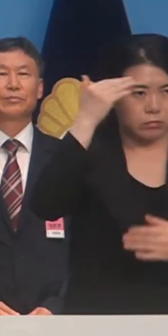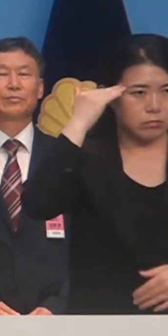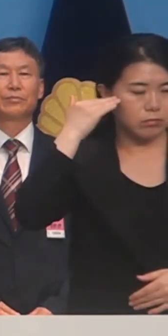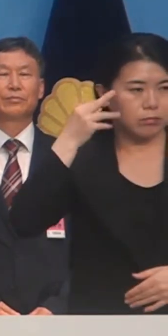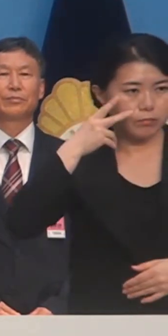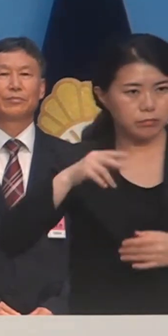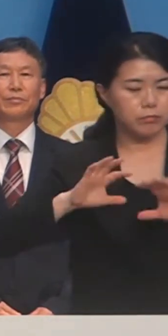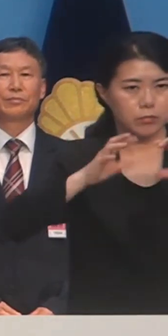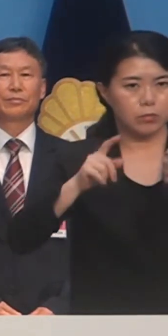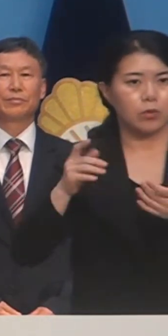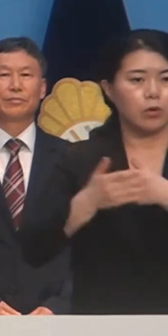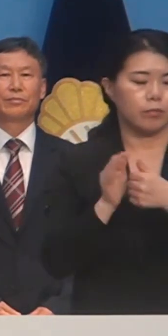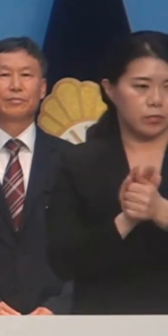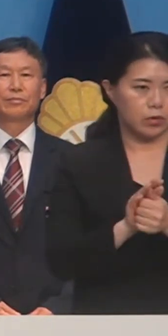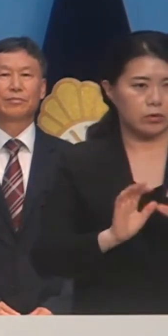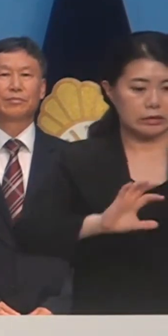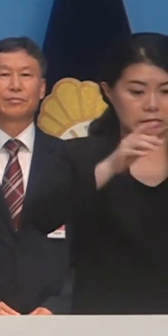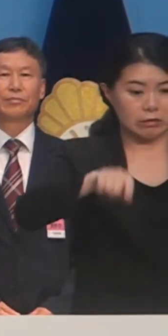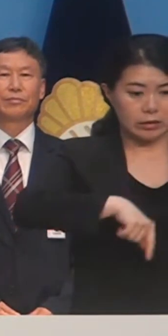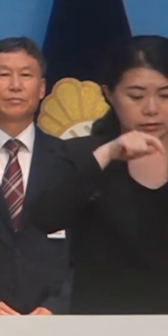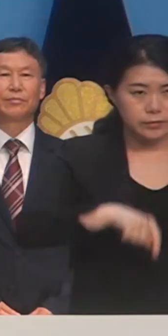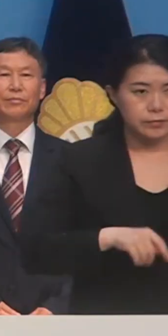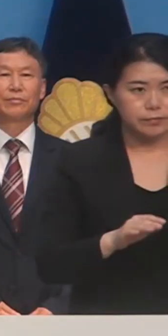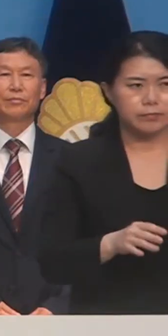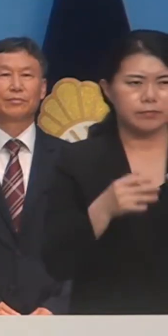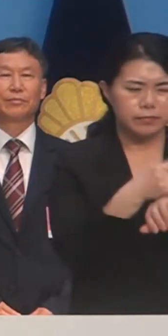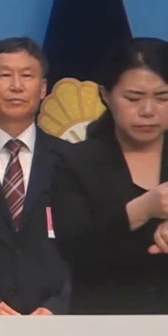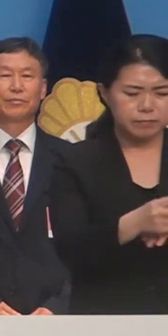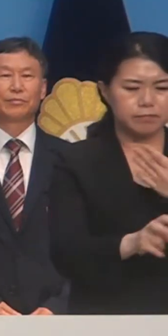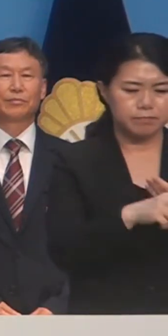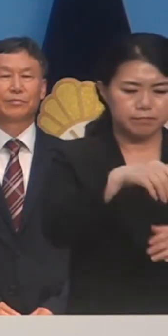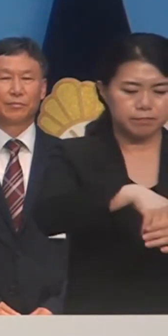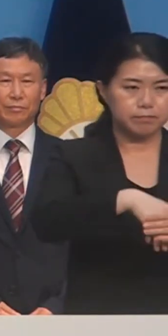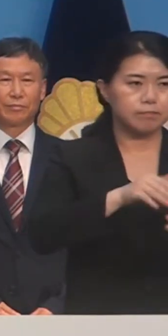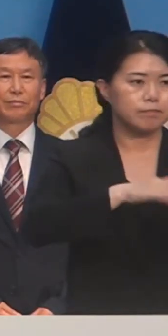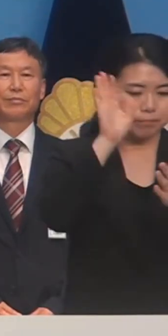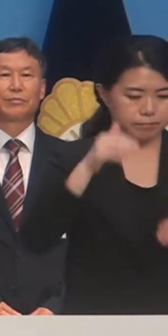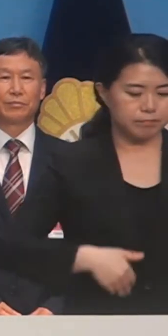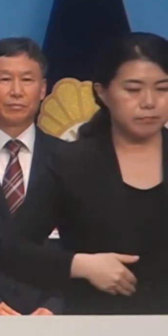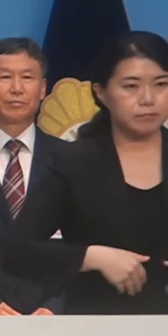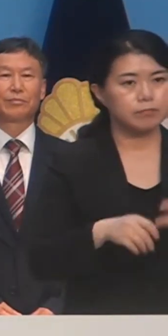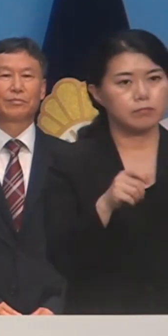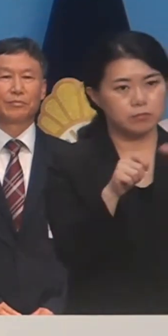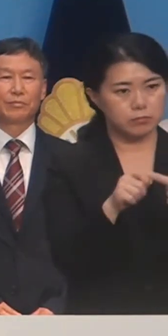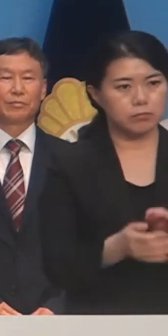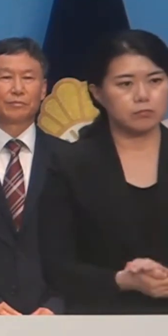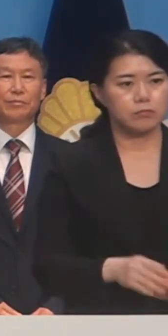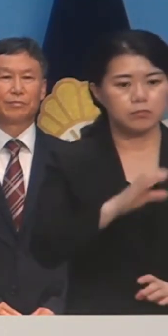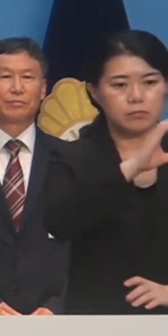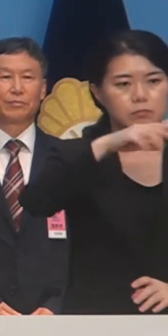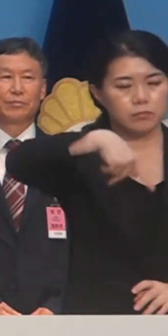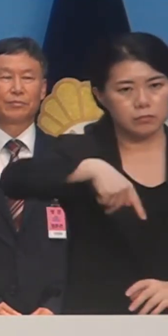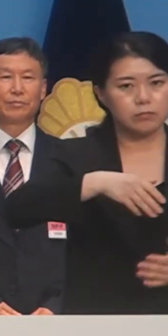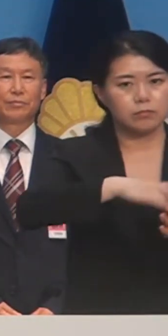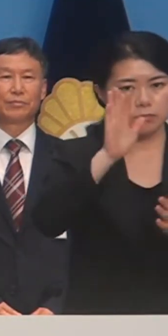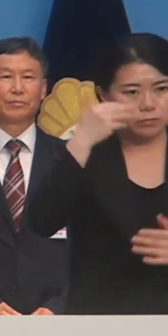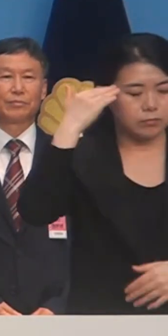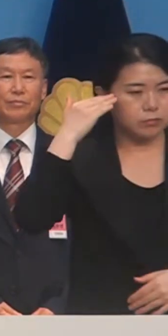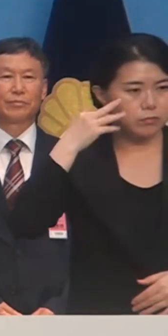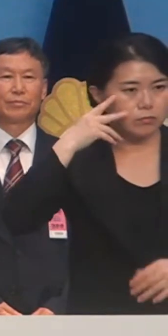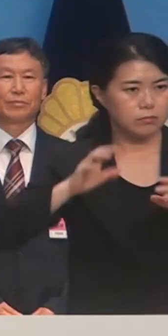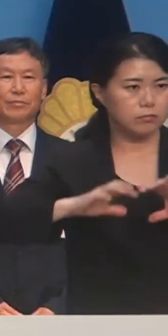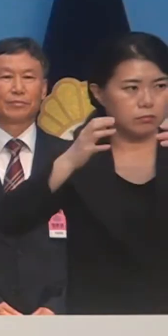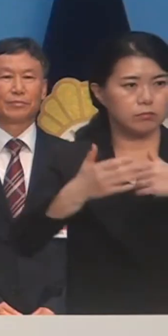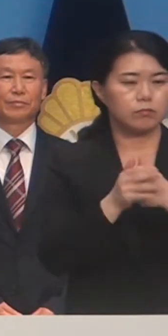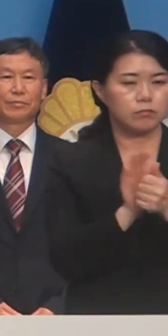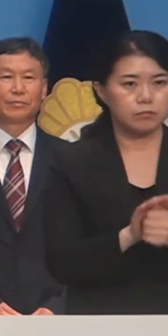협력이다. 지구촌에서 반드시 부정선거는 없애야 한다. 둘째, CCP 아웃 한미 글로벌